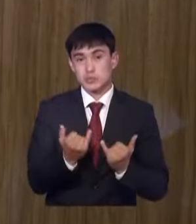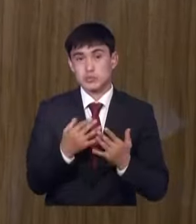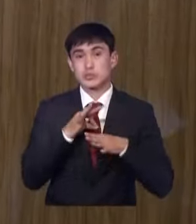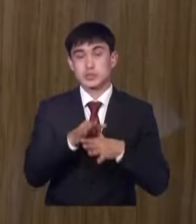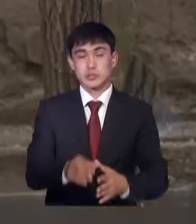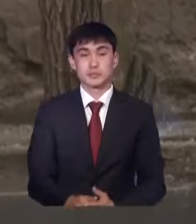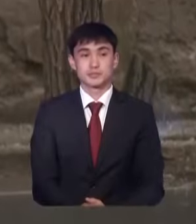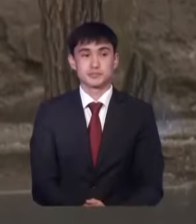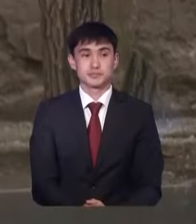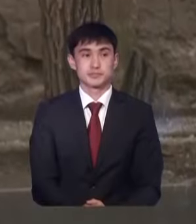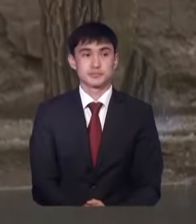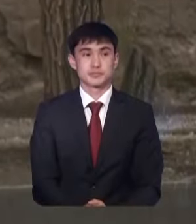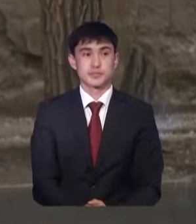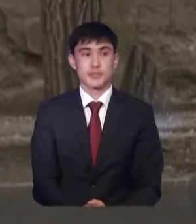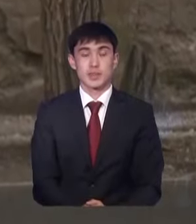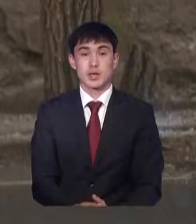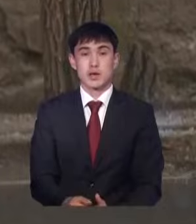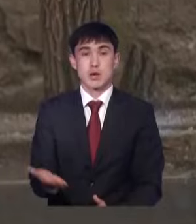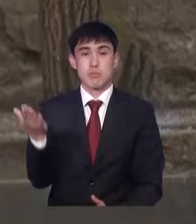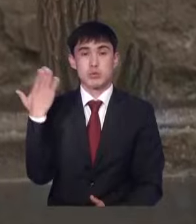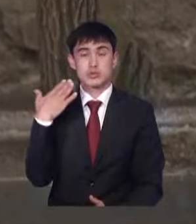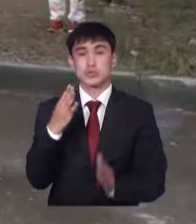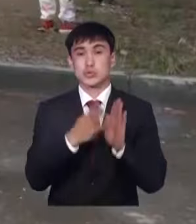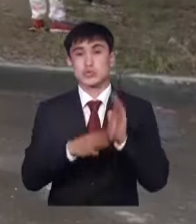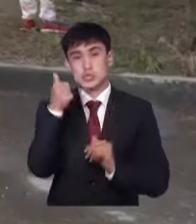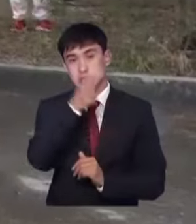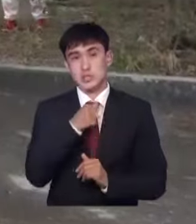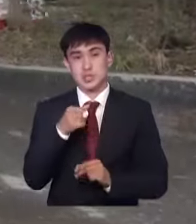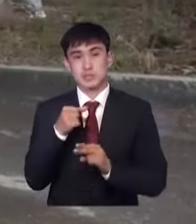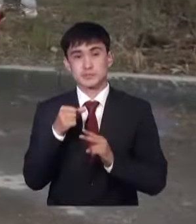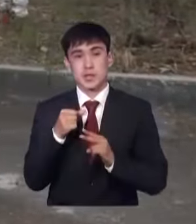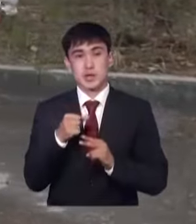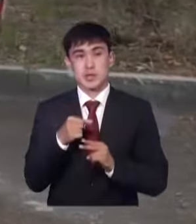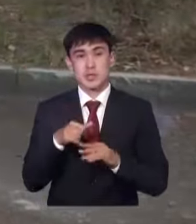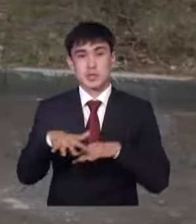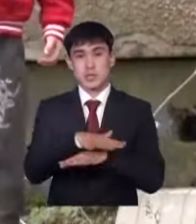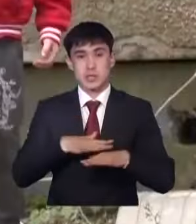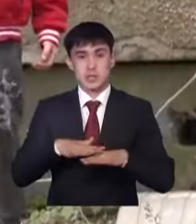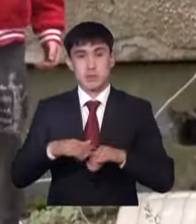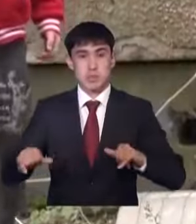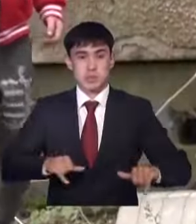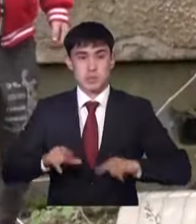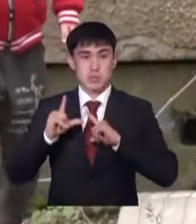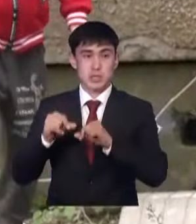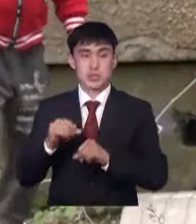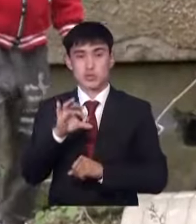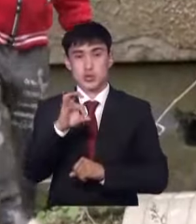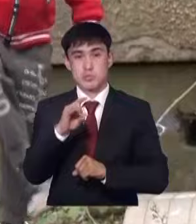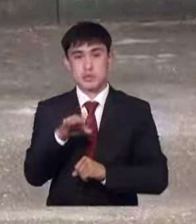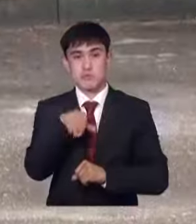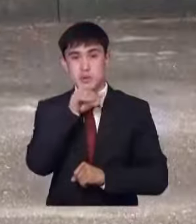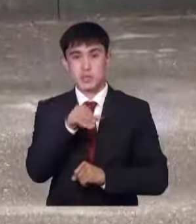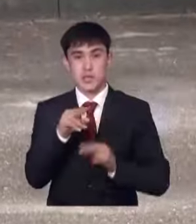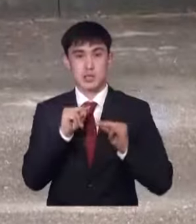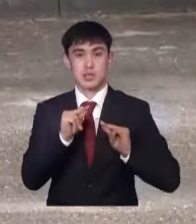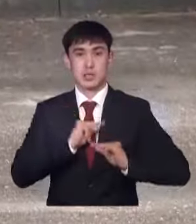жеткізді. Тоқырау болған 90-шы жылдары елдің басым бөлігі Аладорбар қалап базарға шыққанда Сүлейменовтер мамандығына